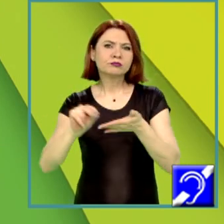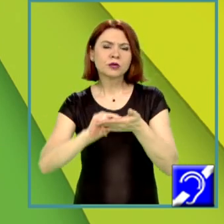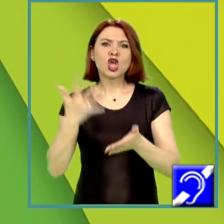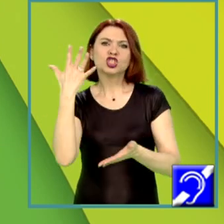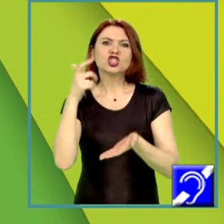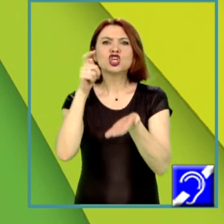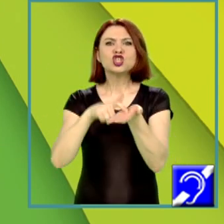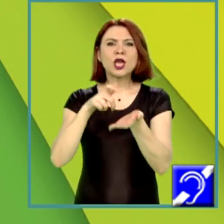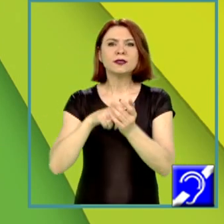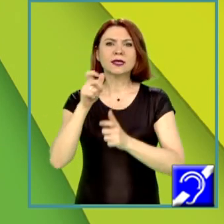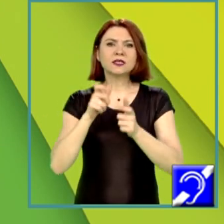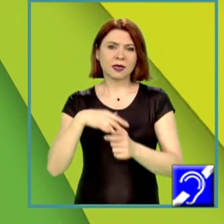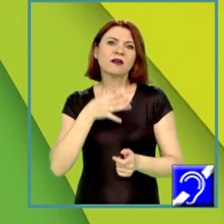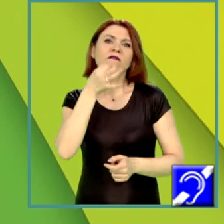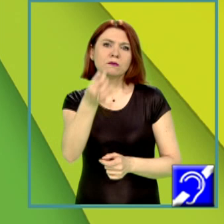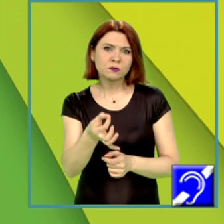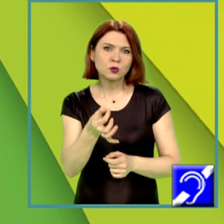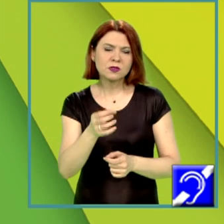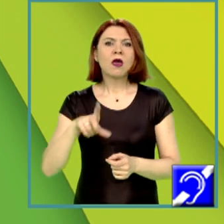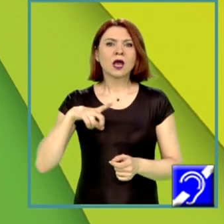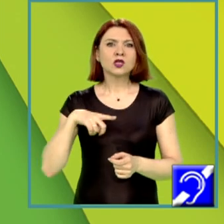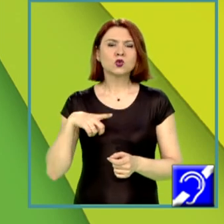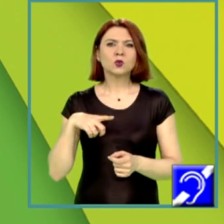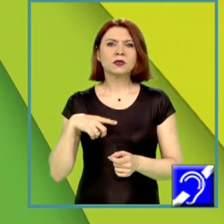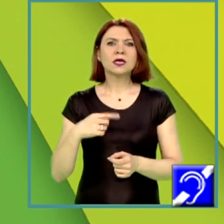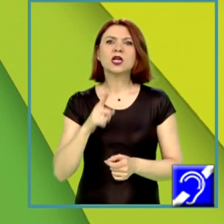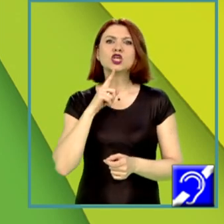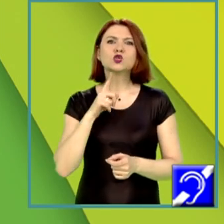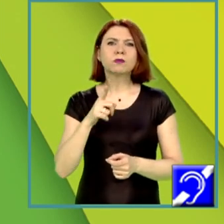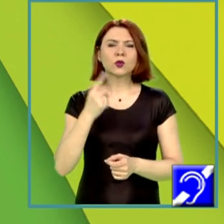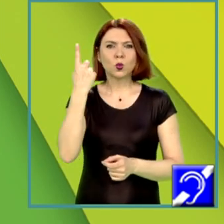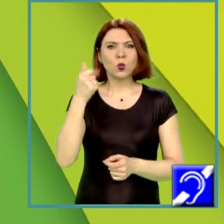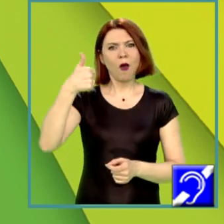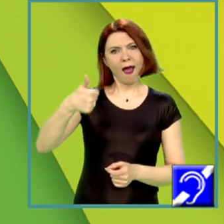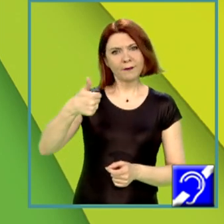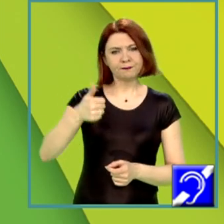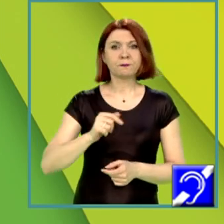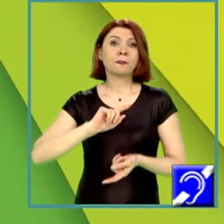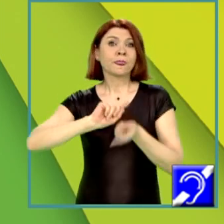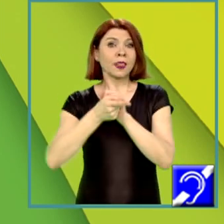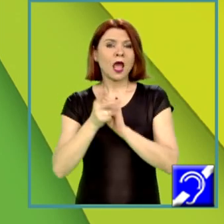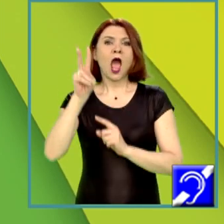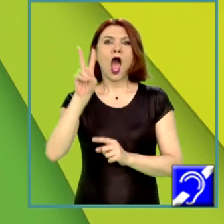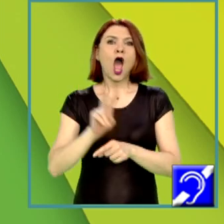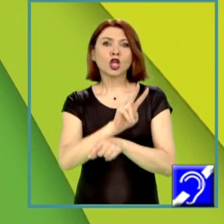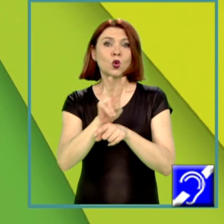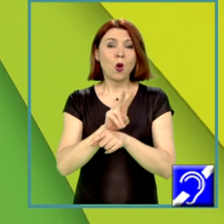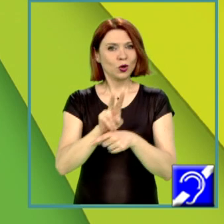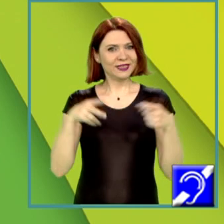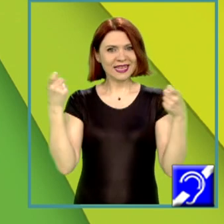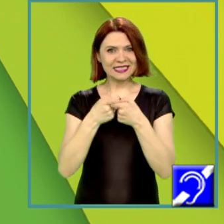5 cerințe despre care vă spuneam că sunt cuprinse în subiectul 1 a trecem la a doua oră de